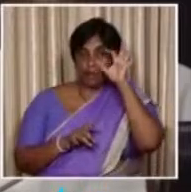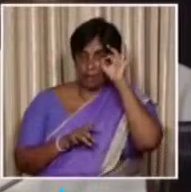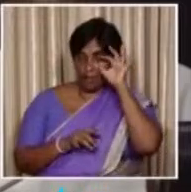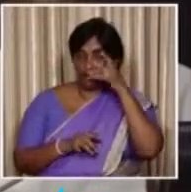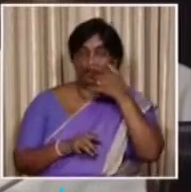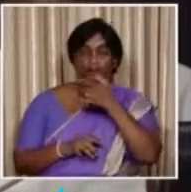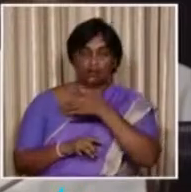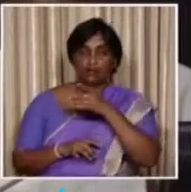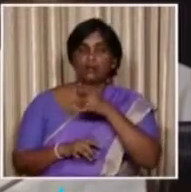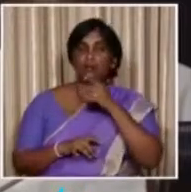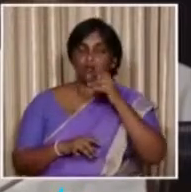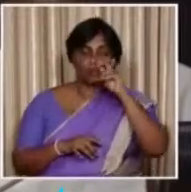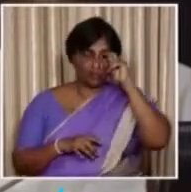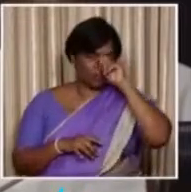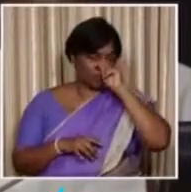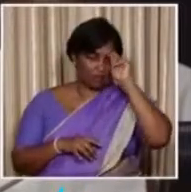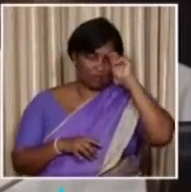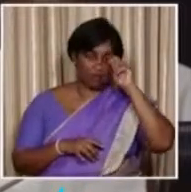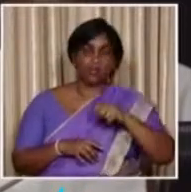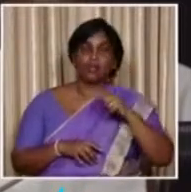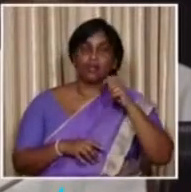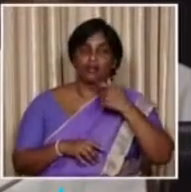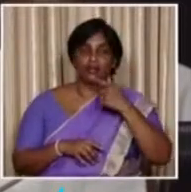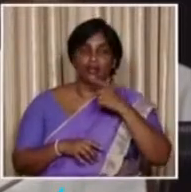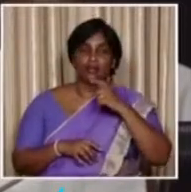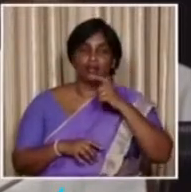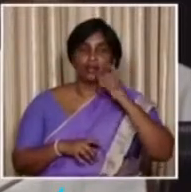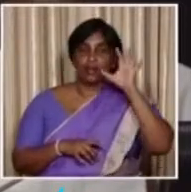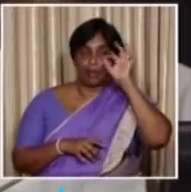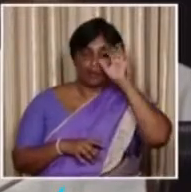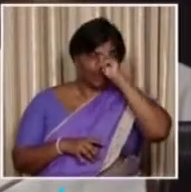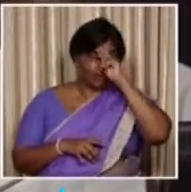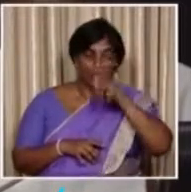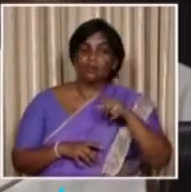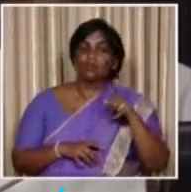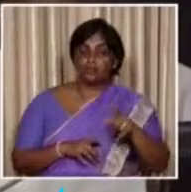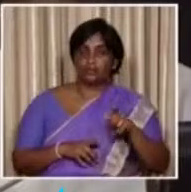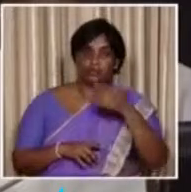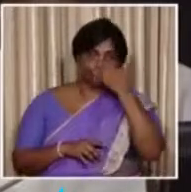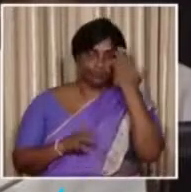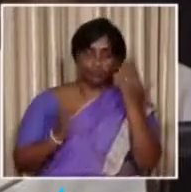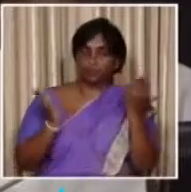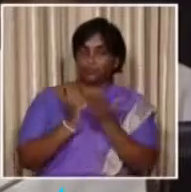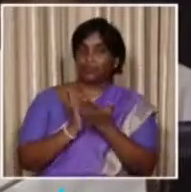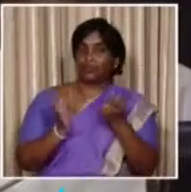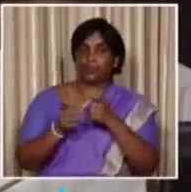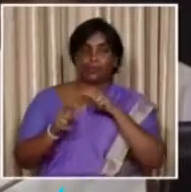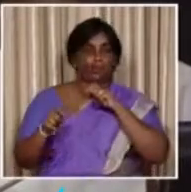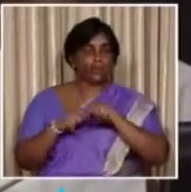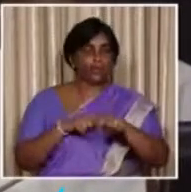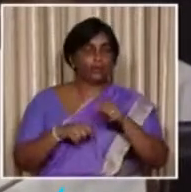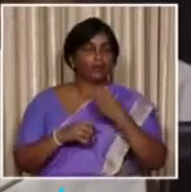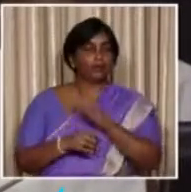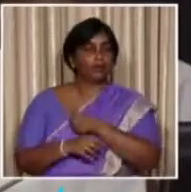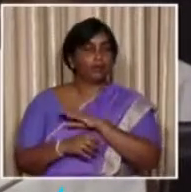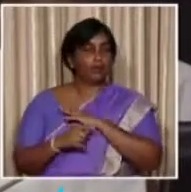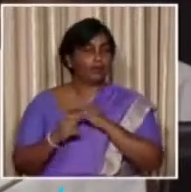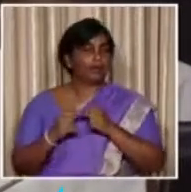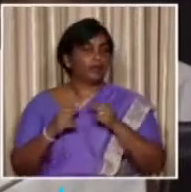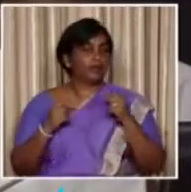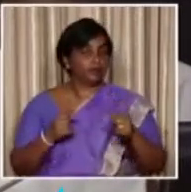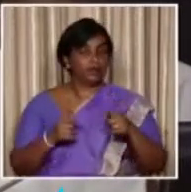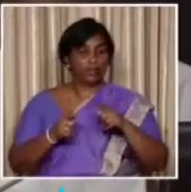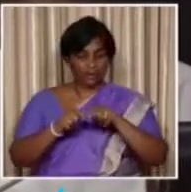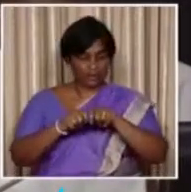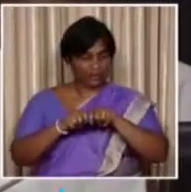මහත්මයා එදා බණ්ඩාරනායක චෙල්ලනායක ගිවිසුම එදා විශ්වවිද්‍යාලයට තියුණ ඒක ඉරුවේ මහා සංග්‍රහණයේ විරෝධතාවයේ